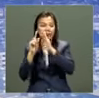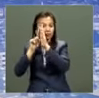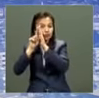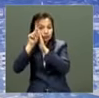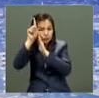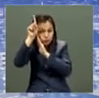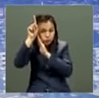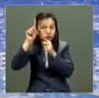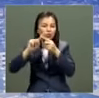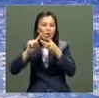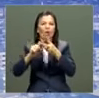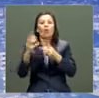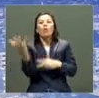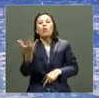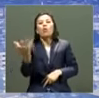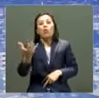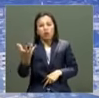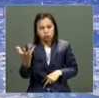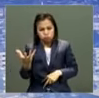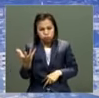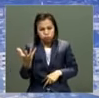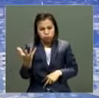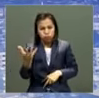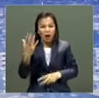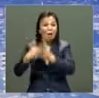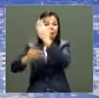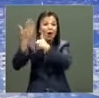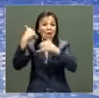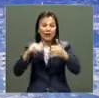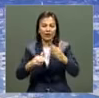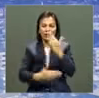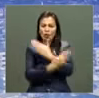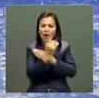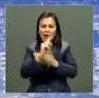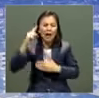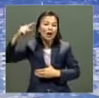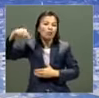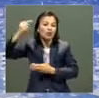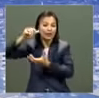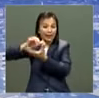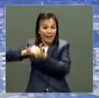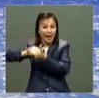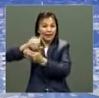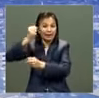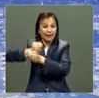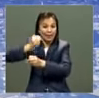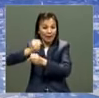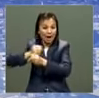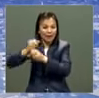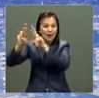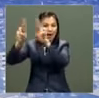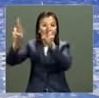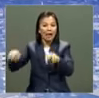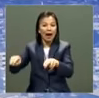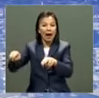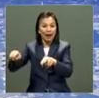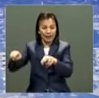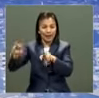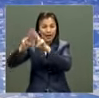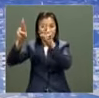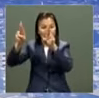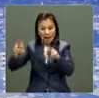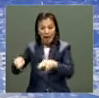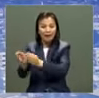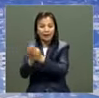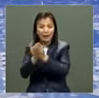แล้วก็ภาวะอ้วนประวัติเสี่ยงก็คือภรรยาทำงานเป็นพนักงานร้านอาหารย่านสุขุม